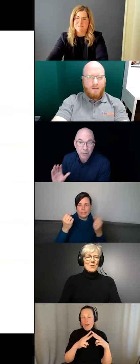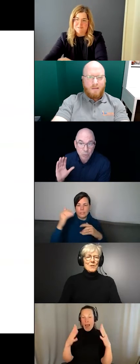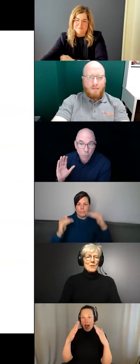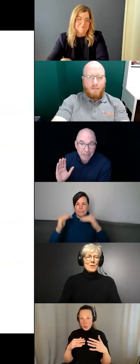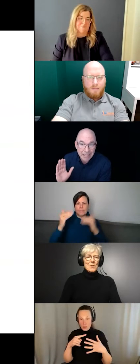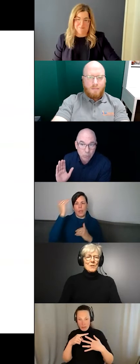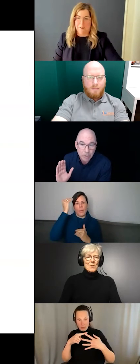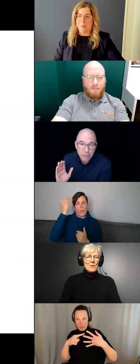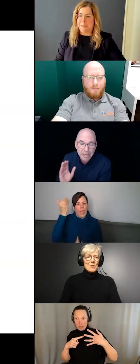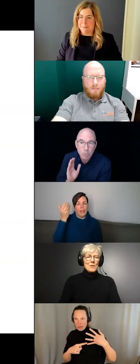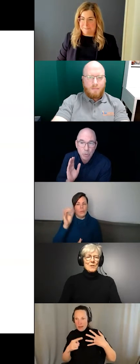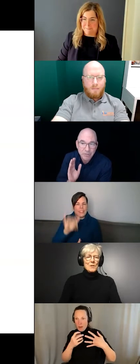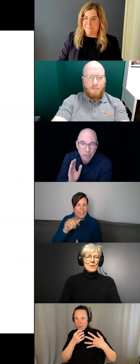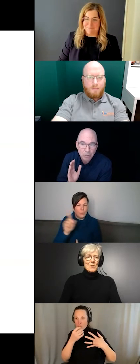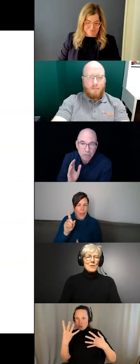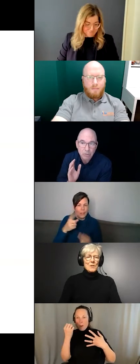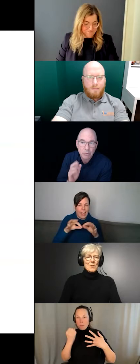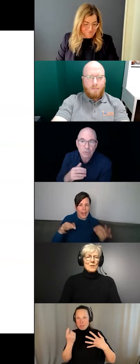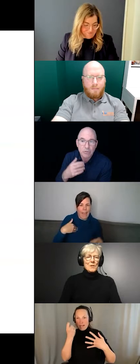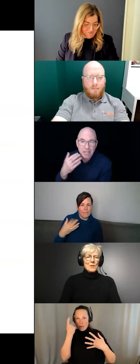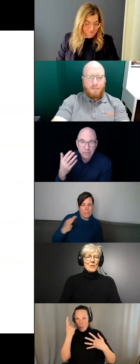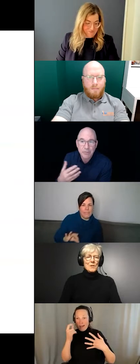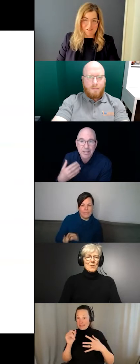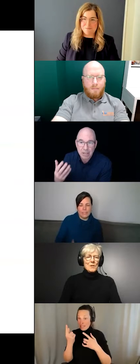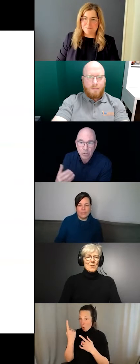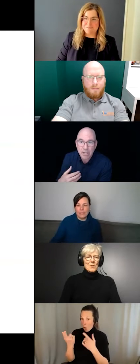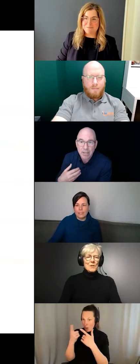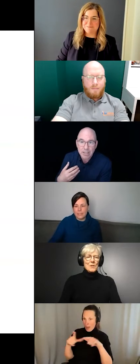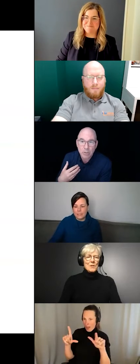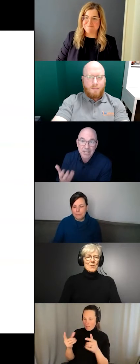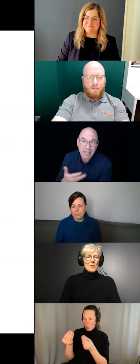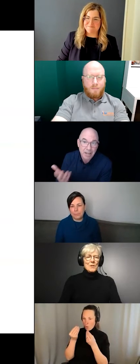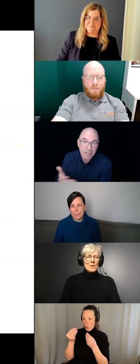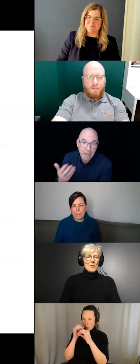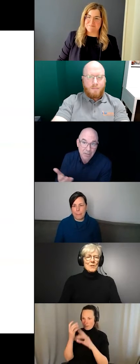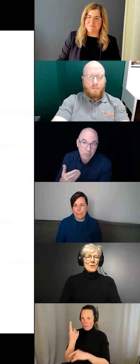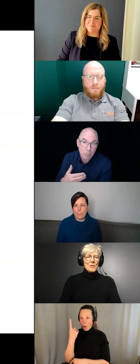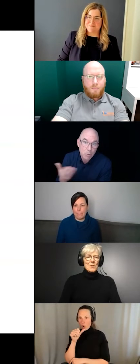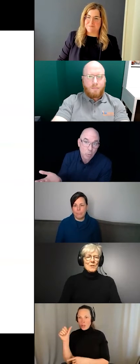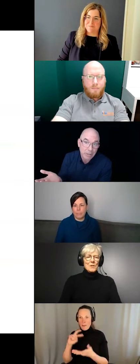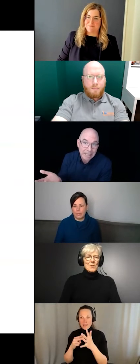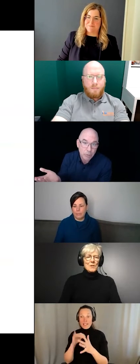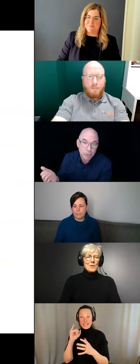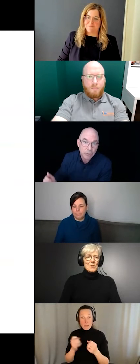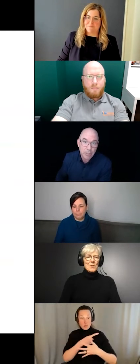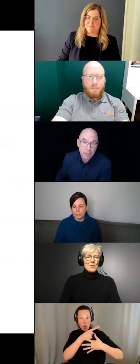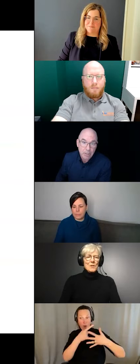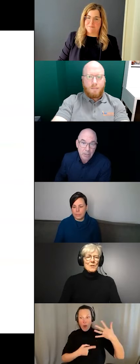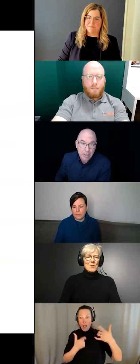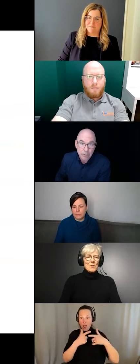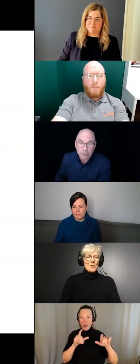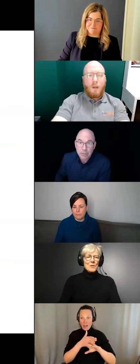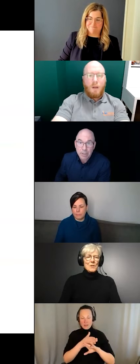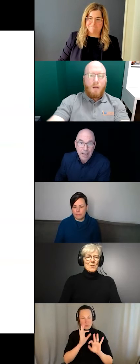etc. Ensuite, on doit avoir une meilleure capacité de comprendre des choses. Quand on a seulement une langue, c'est plus difficile de découvrir des